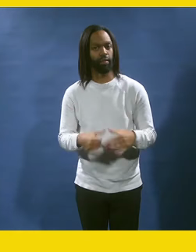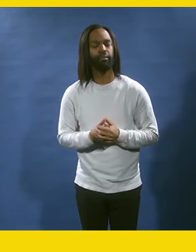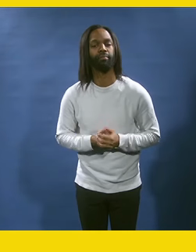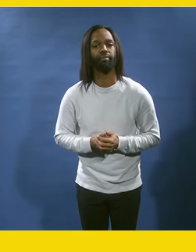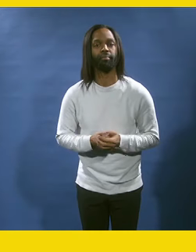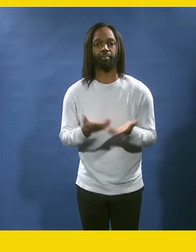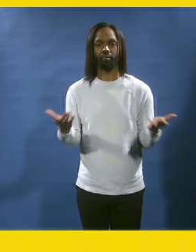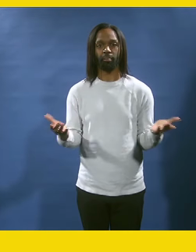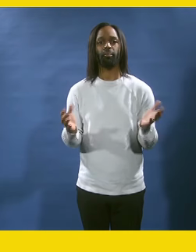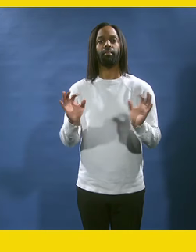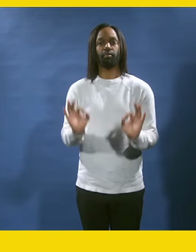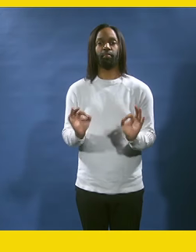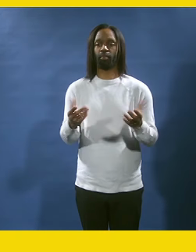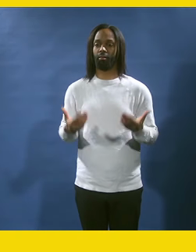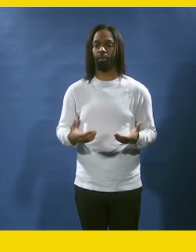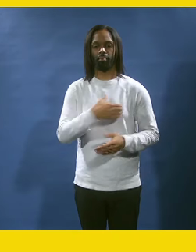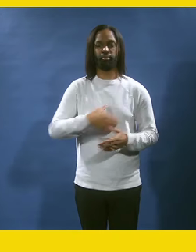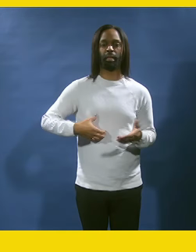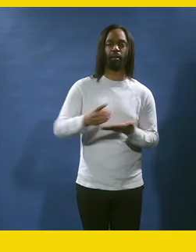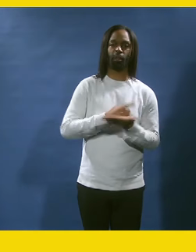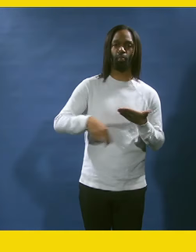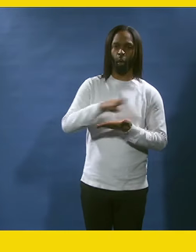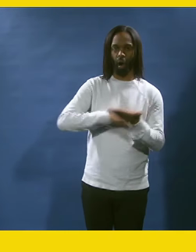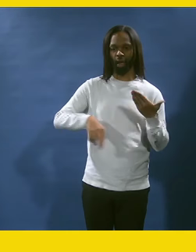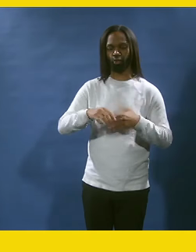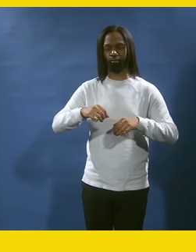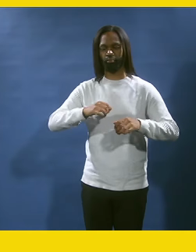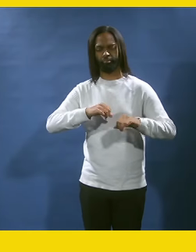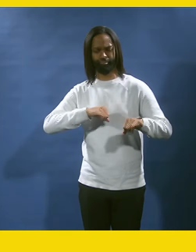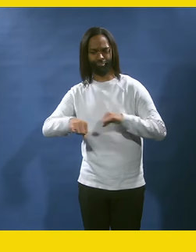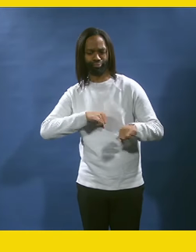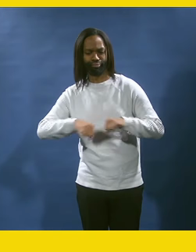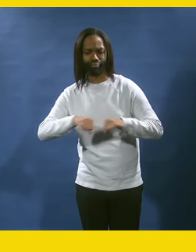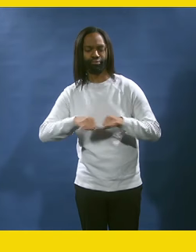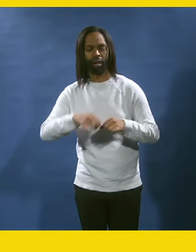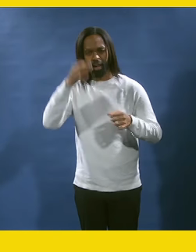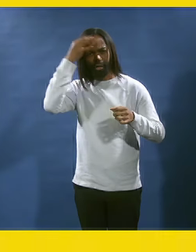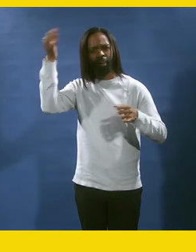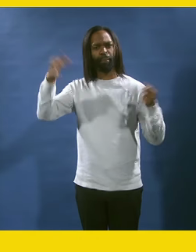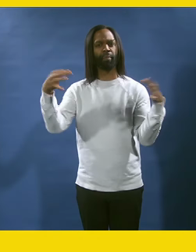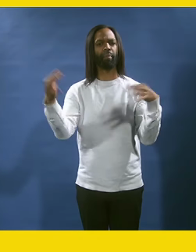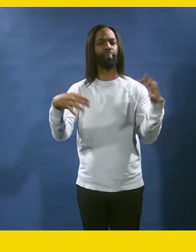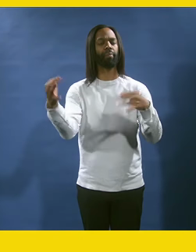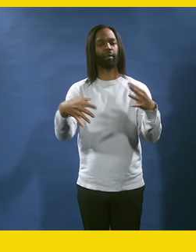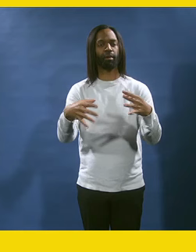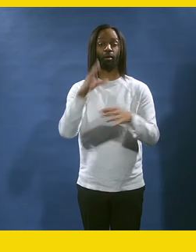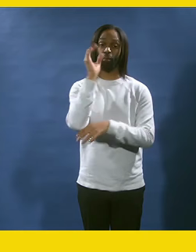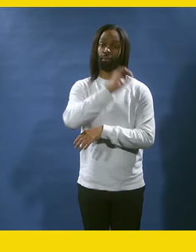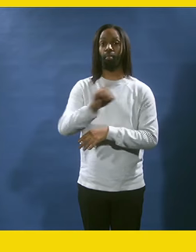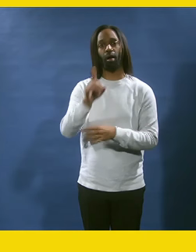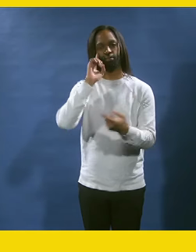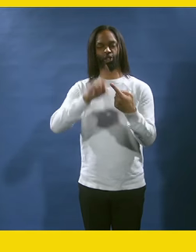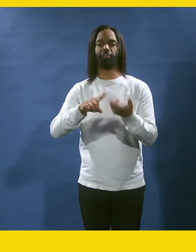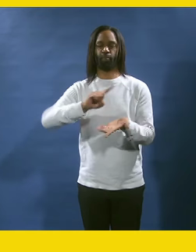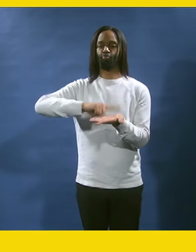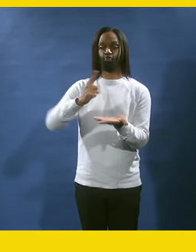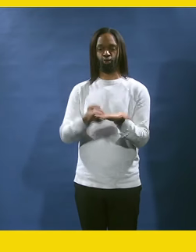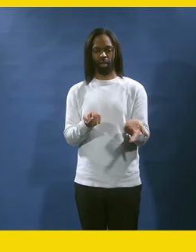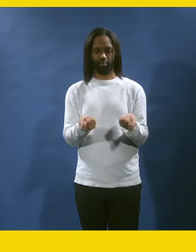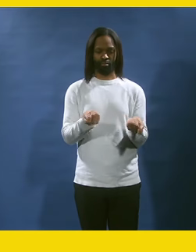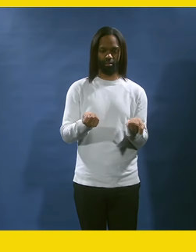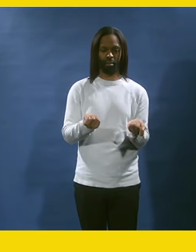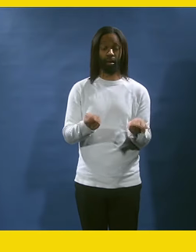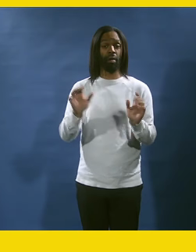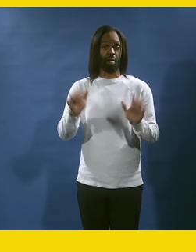nos collectivités œuvrent et innovent avec, faut-il le rappeler, l'exigence de maintenir leur équilibre budgétaire malgré la